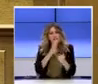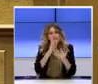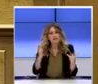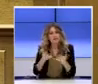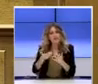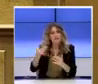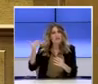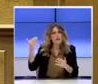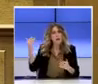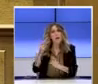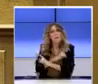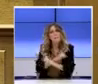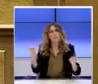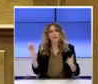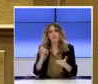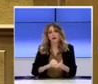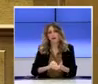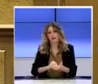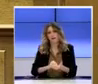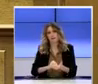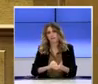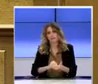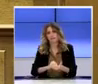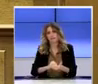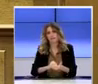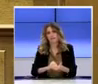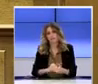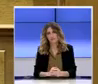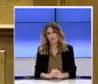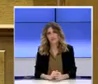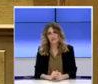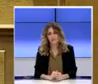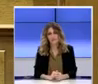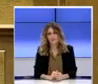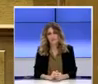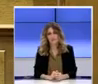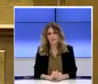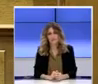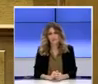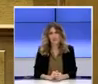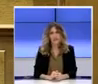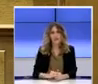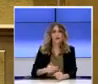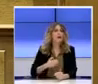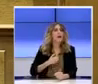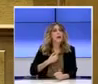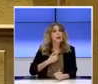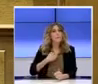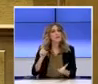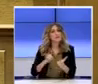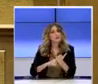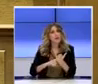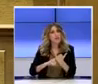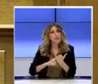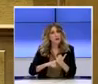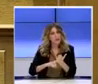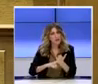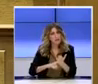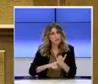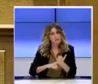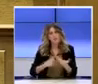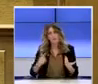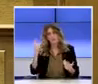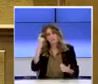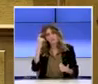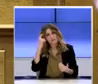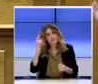τραγωδία του Νοέμβρη και του Δεκέμβρη, τη συνεχίσουμε. Αν αποδεχθούμε το απαράδεκτο ότι η πανδημία